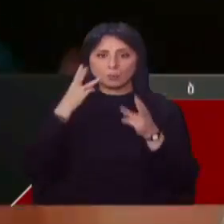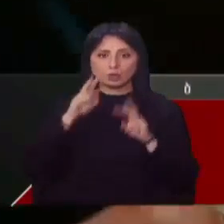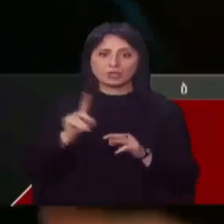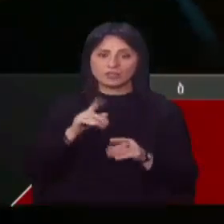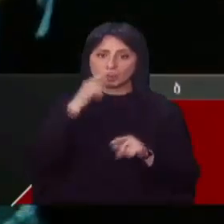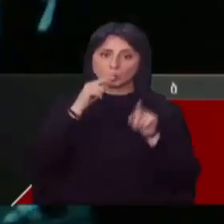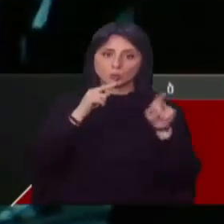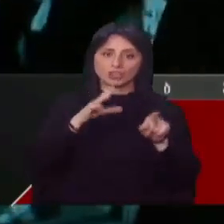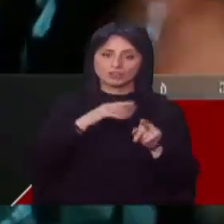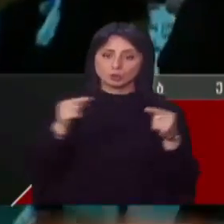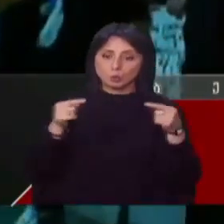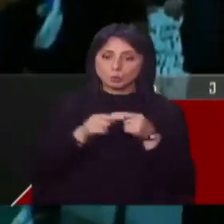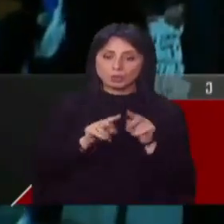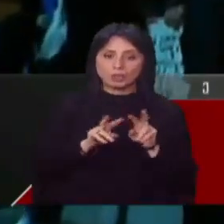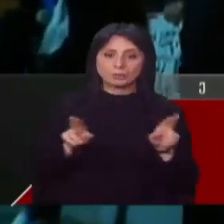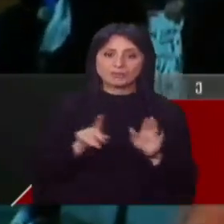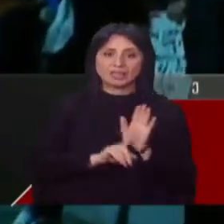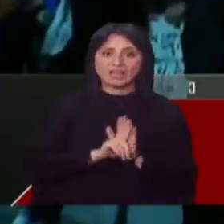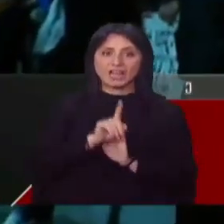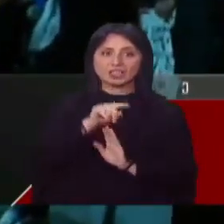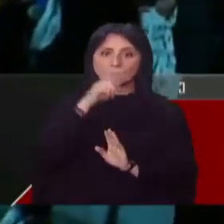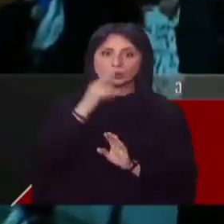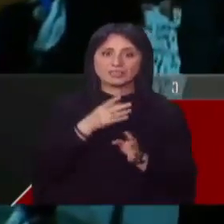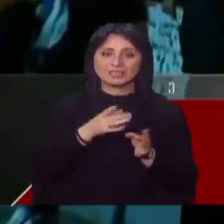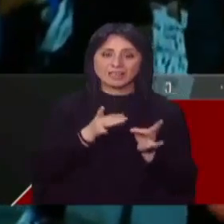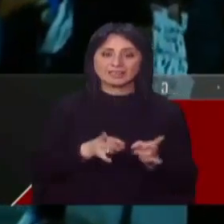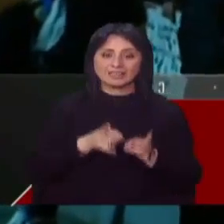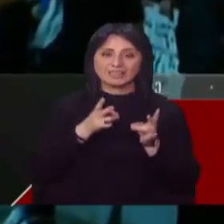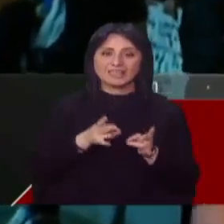რაც რუსეთში იყო. აი ზუსტად ამ კანონით დაიწყო რუსეთში ის